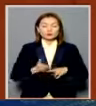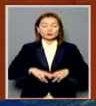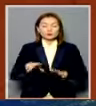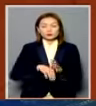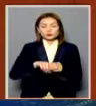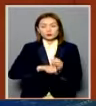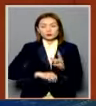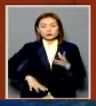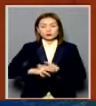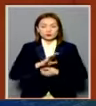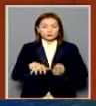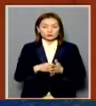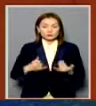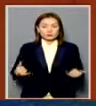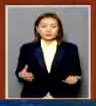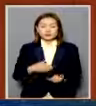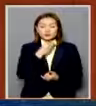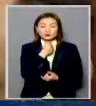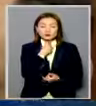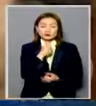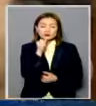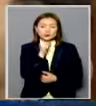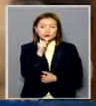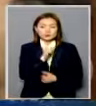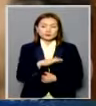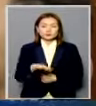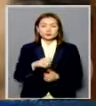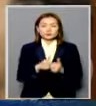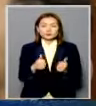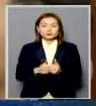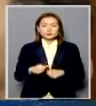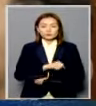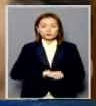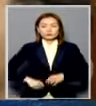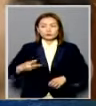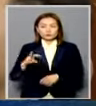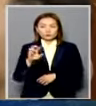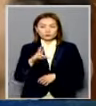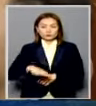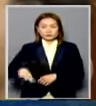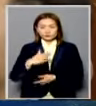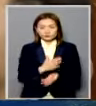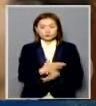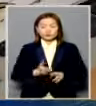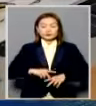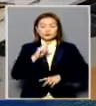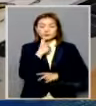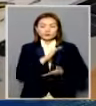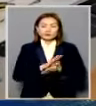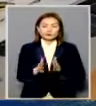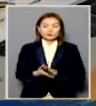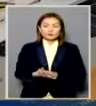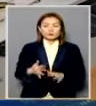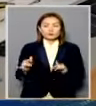нему территориях. В настоящее время Семипалатинский испытательный полигон расположен на территории трех областей. Это затрудняет наблюдение